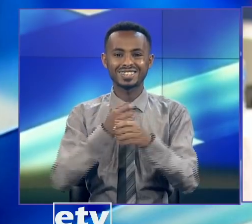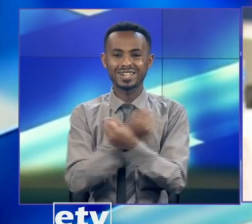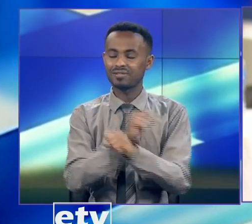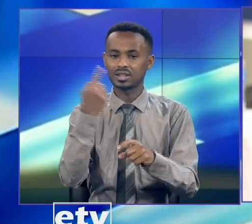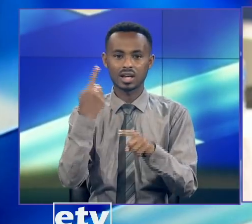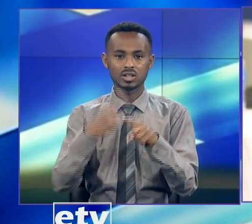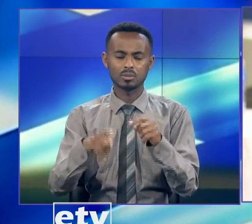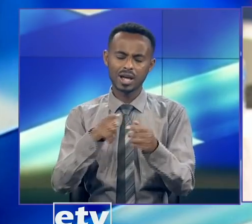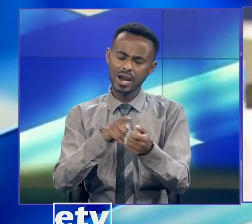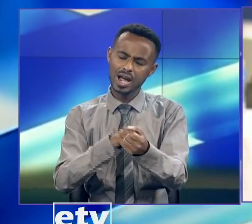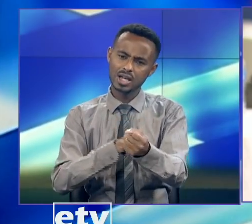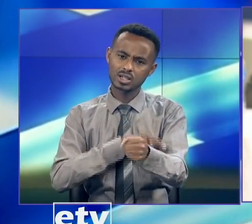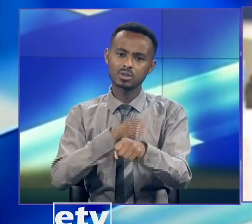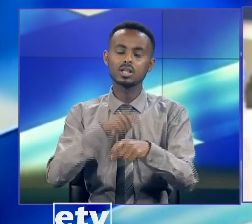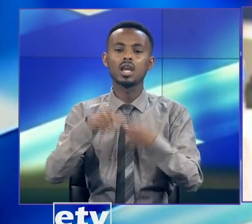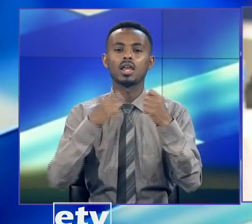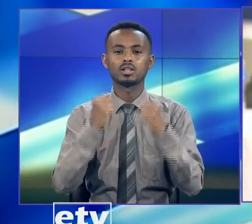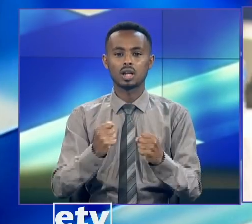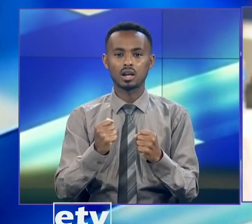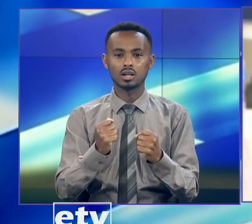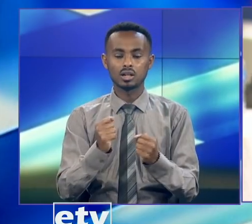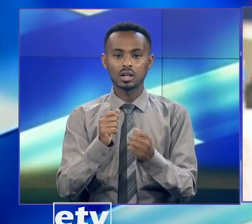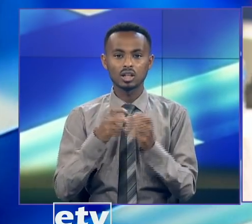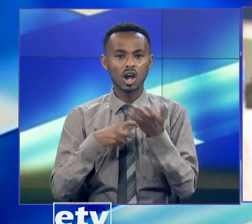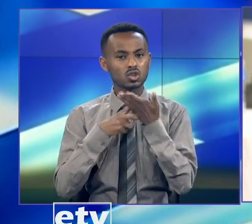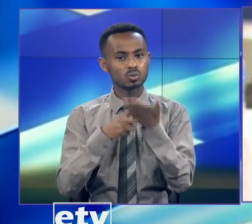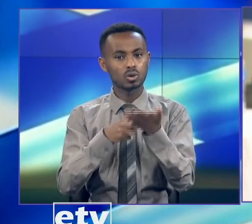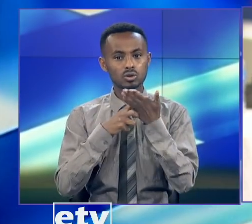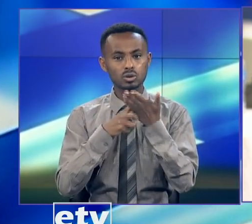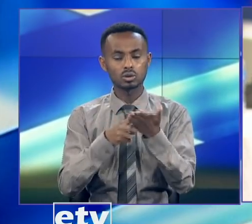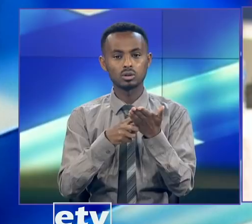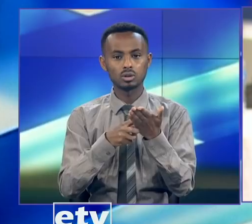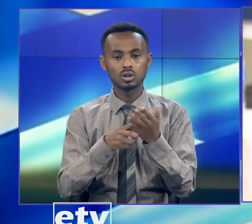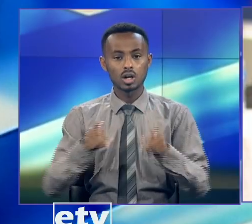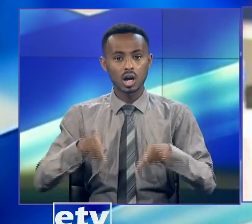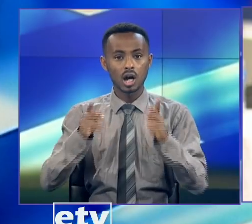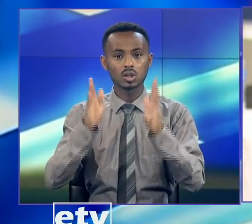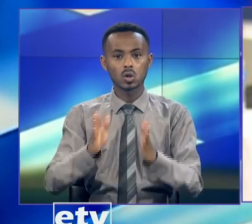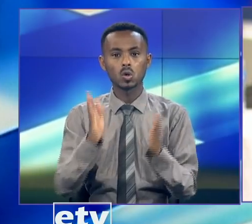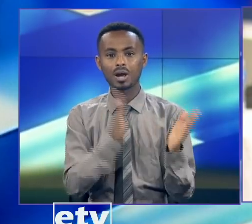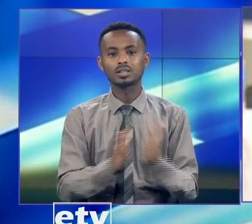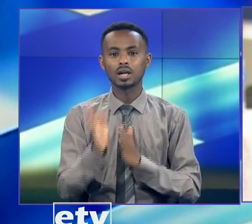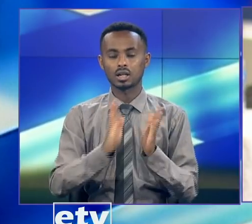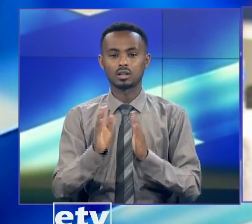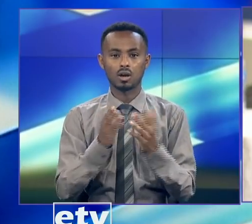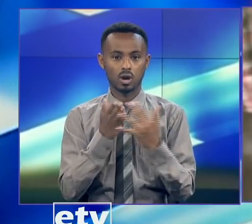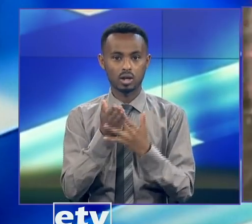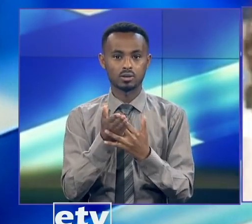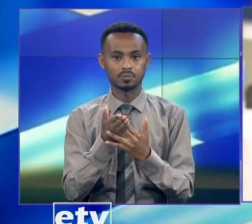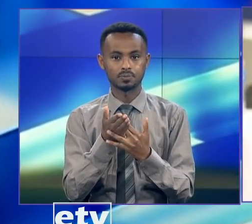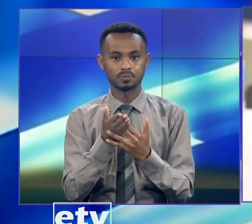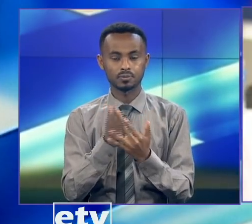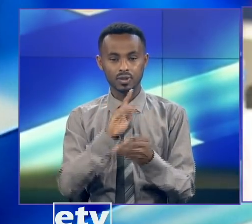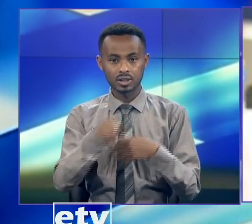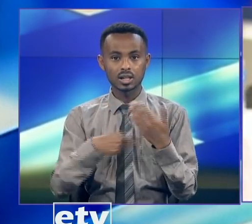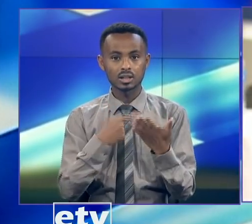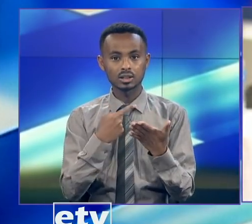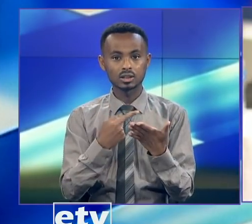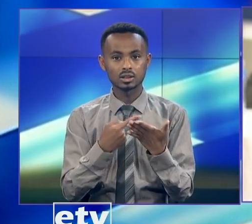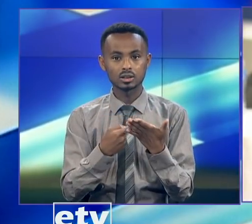አይችልም፣ ረጅም ጊዜ ሊሄድ ይችላል። ከትራንስፖርቱም ከአርሶ አደሩ ማደረጃጀት አኳያ ማለት ነው።